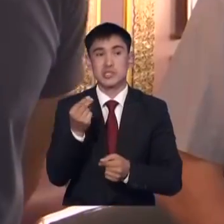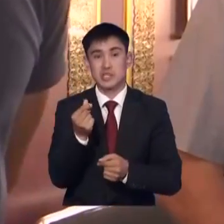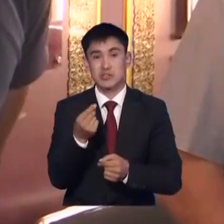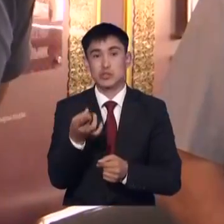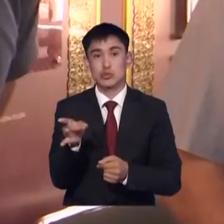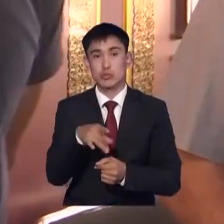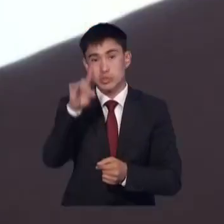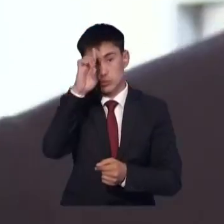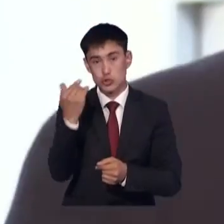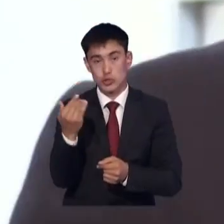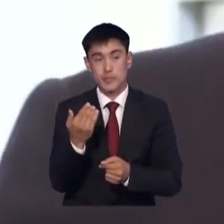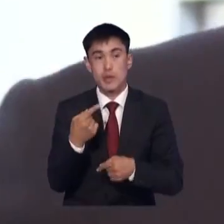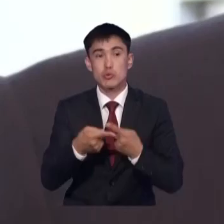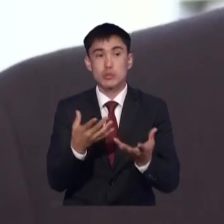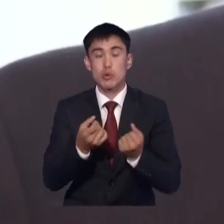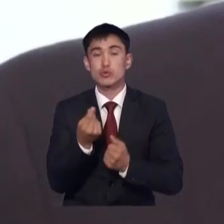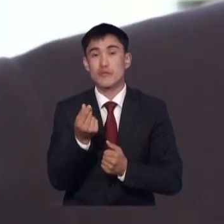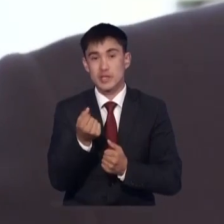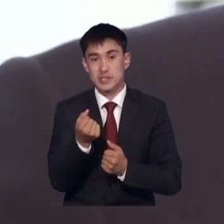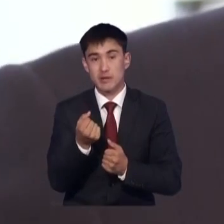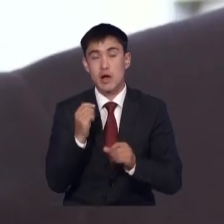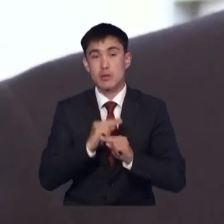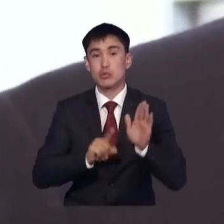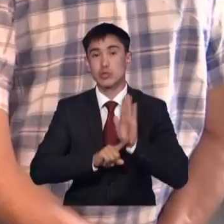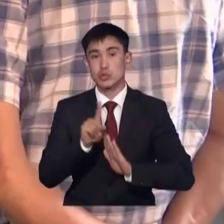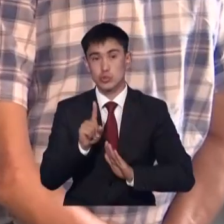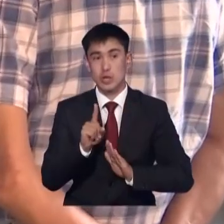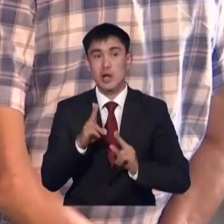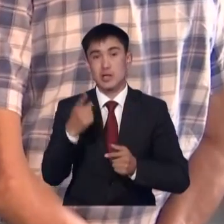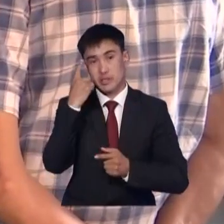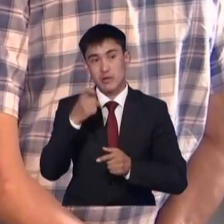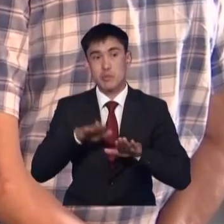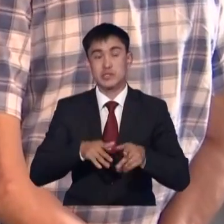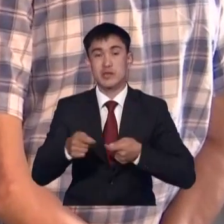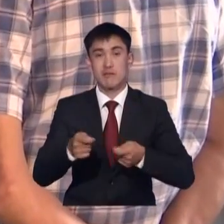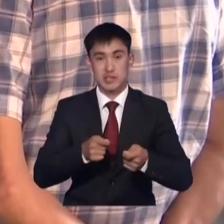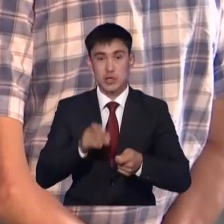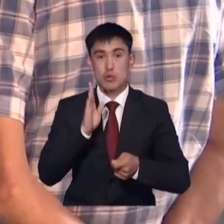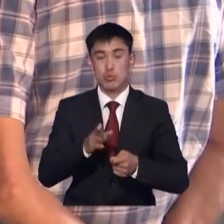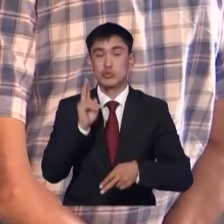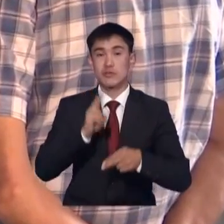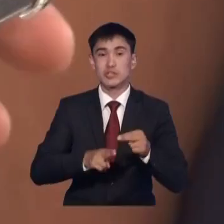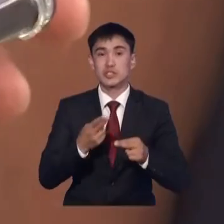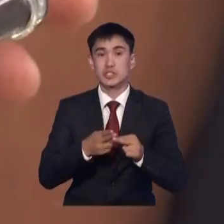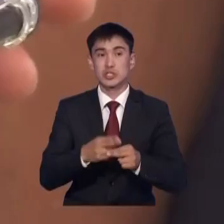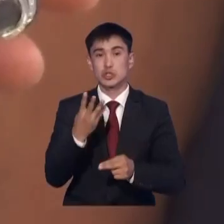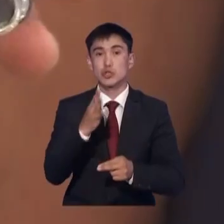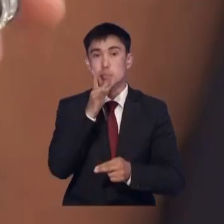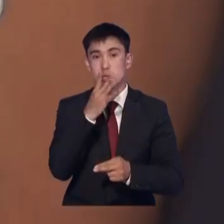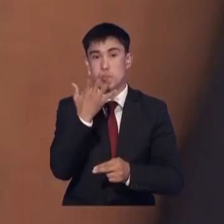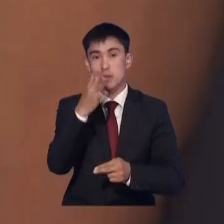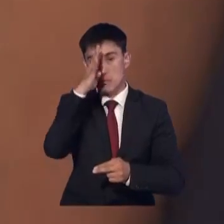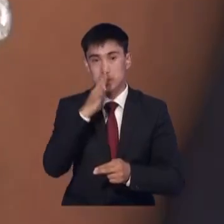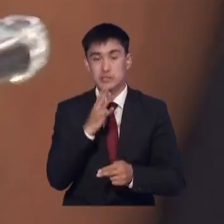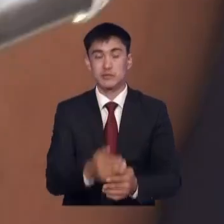республиканского бюджета после получения финансирования работы начнутся и как заверили местные власти будут завершены в течение 4-5